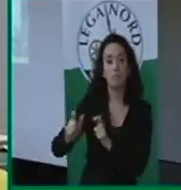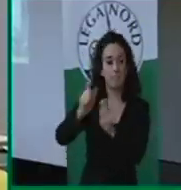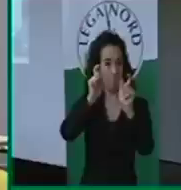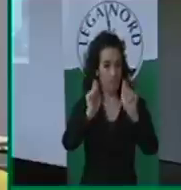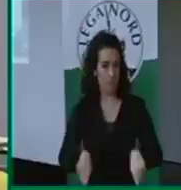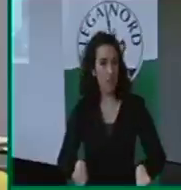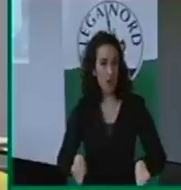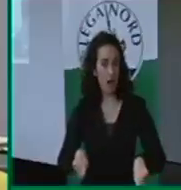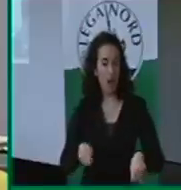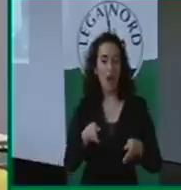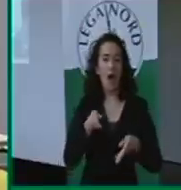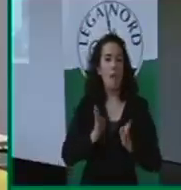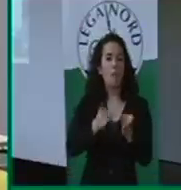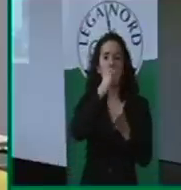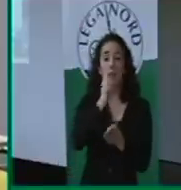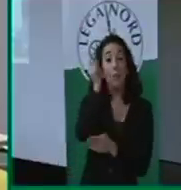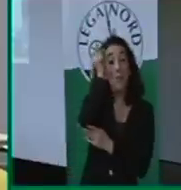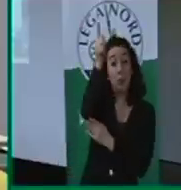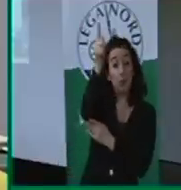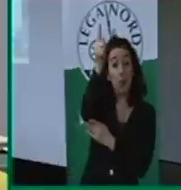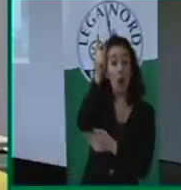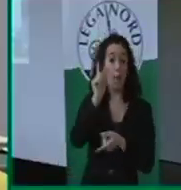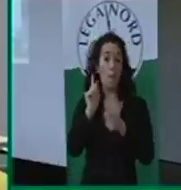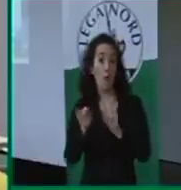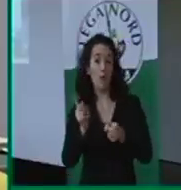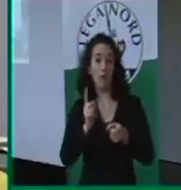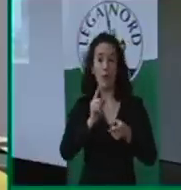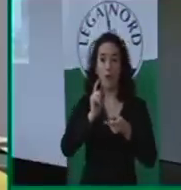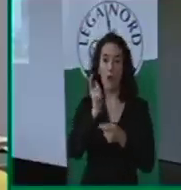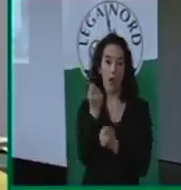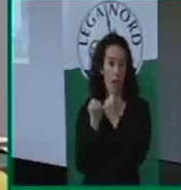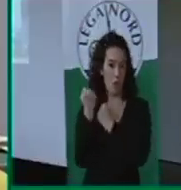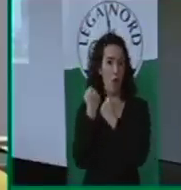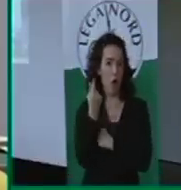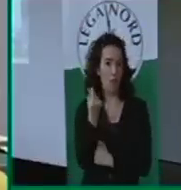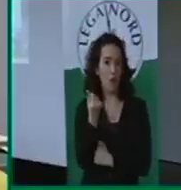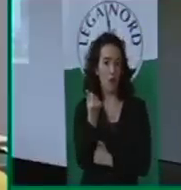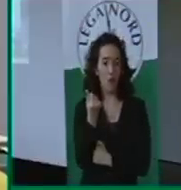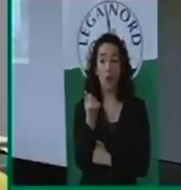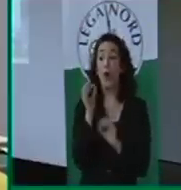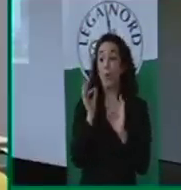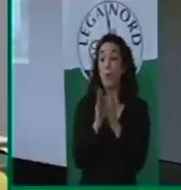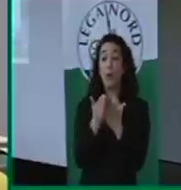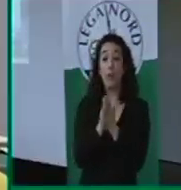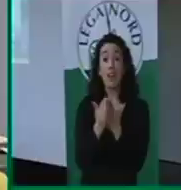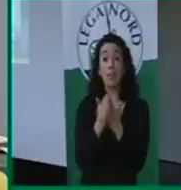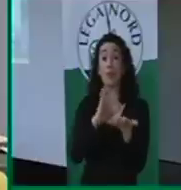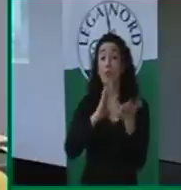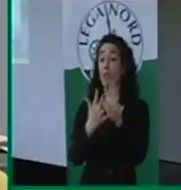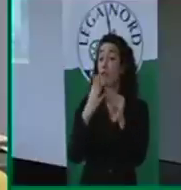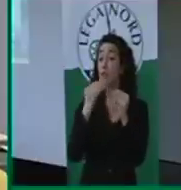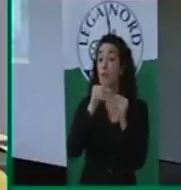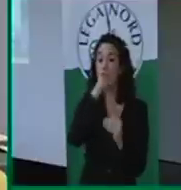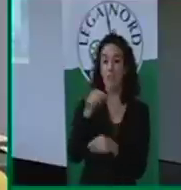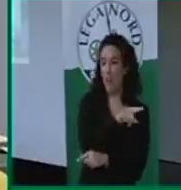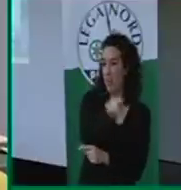Innanzitutto e poi politico e economico a mio avviso sarà uno strumento importante per tutti voi sia il manuale che questa giornata